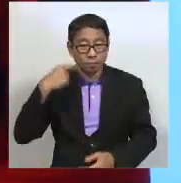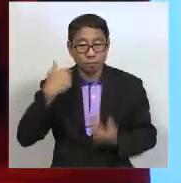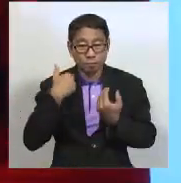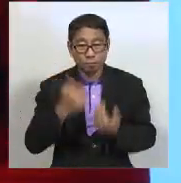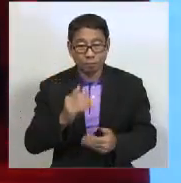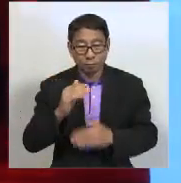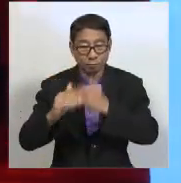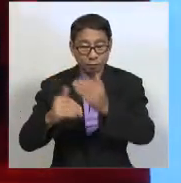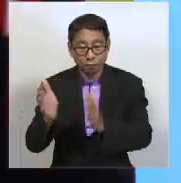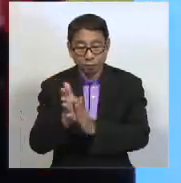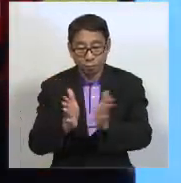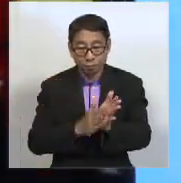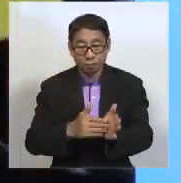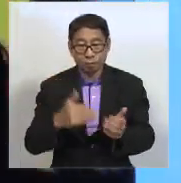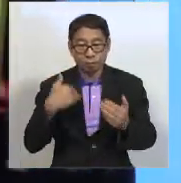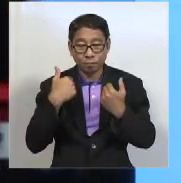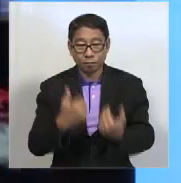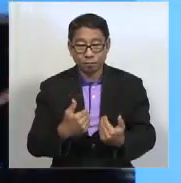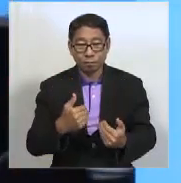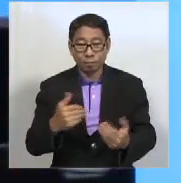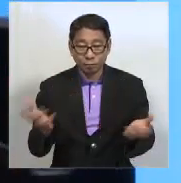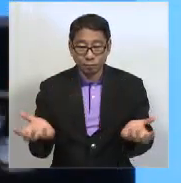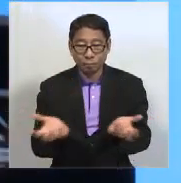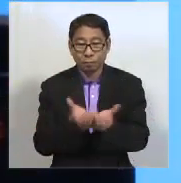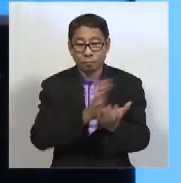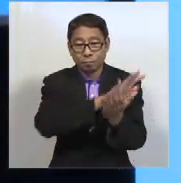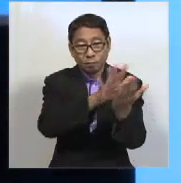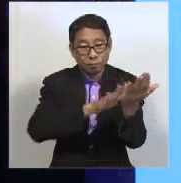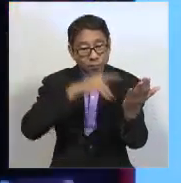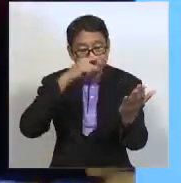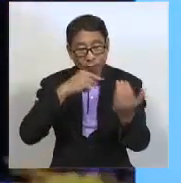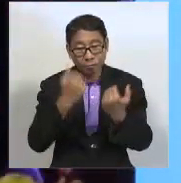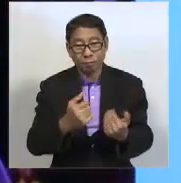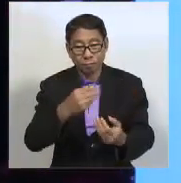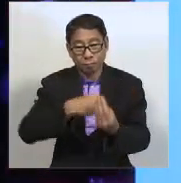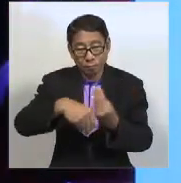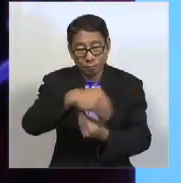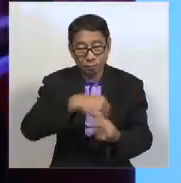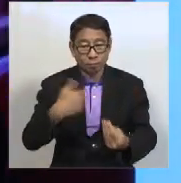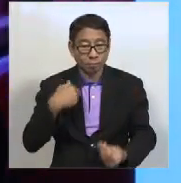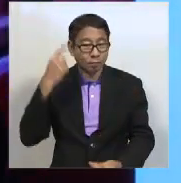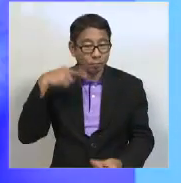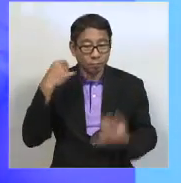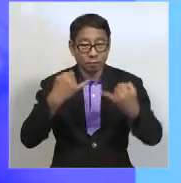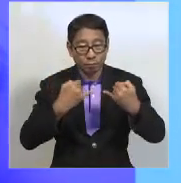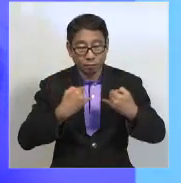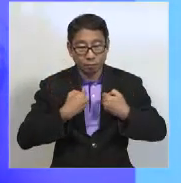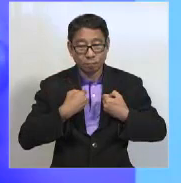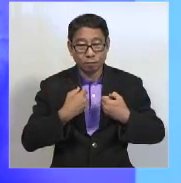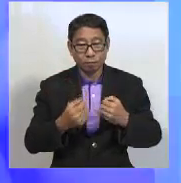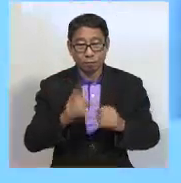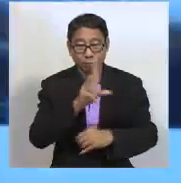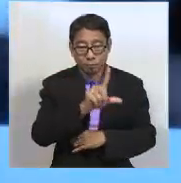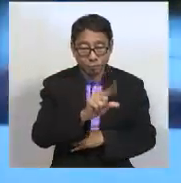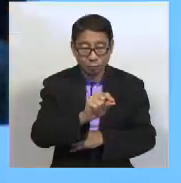กองทุนพัฒนาฝีมือแรงงานนะคะก็ส่งผลให้ประเทศไทยนั้นมีสัดส่วนของธุรกิจที่มีผู้หญิงเป็นเจ้าของกิจการเนี่ยถึ